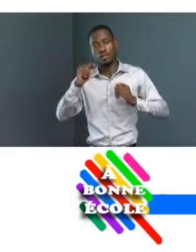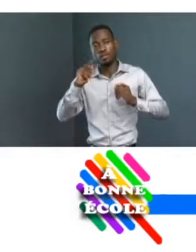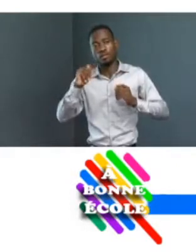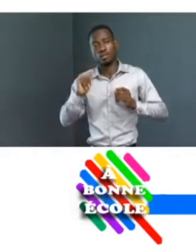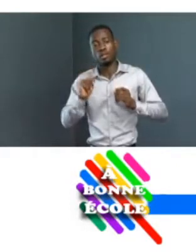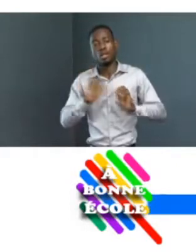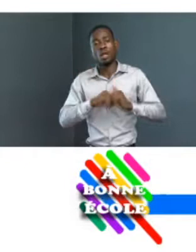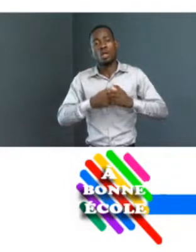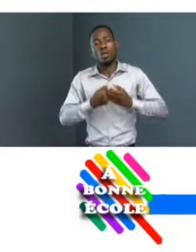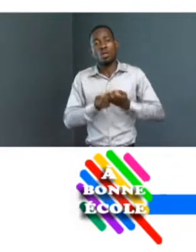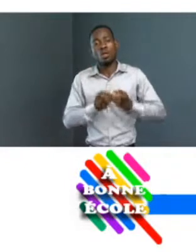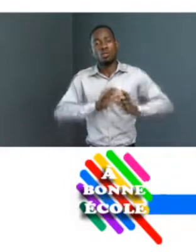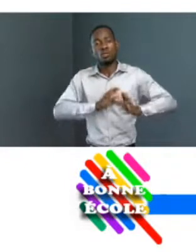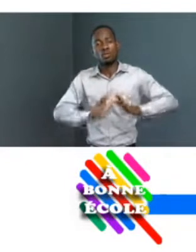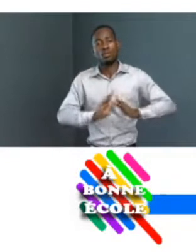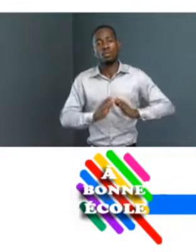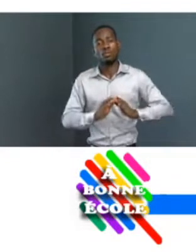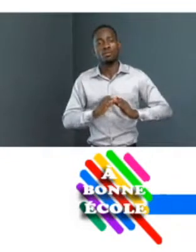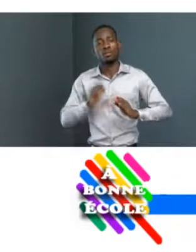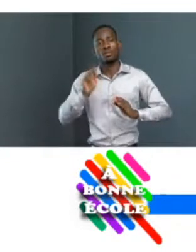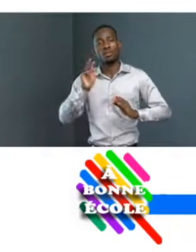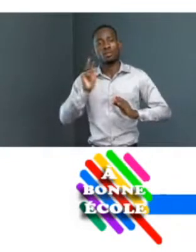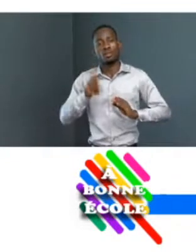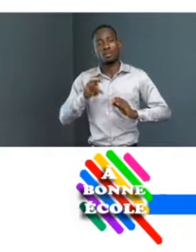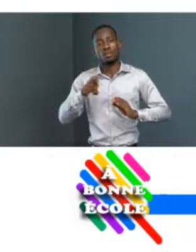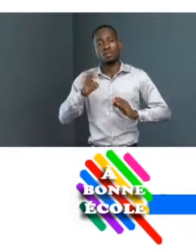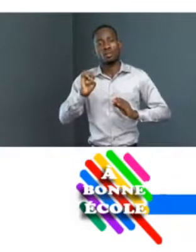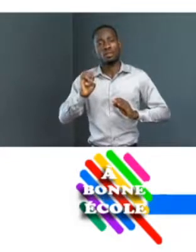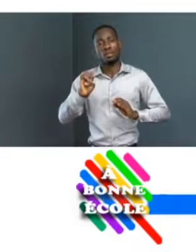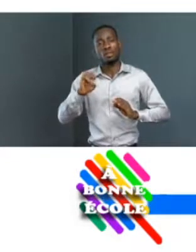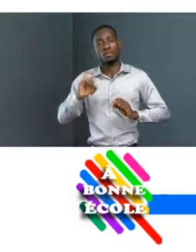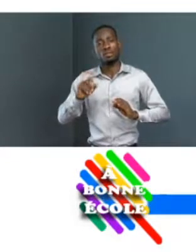Comment se manifeste la presbytie? La presbytie